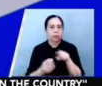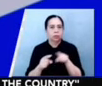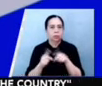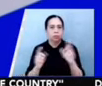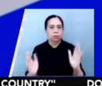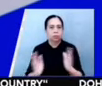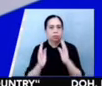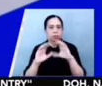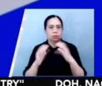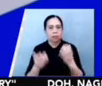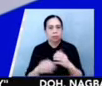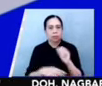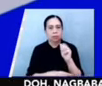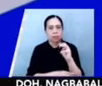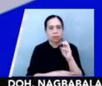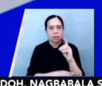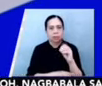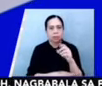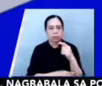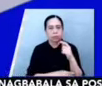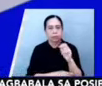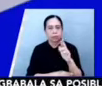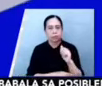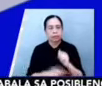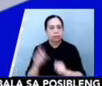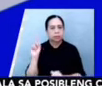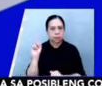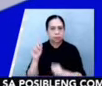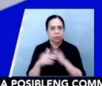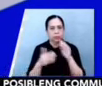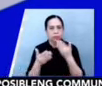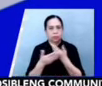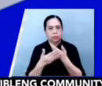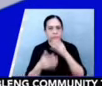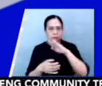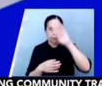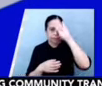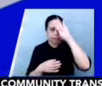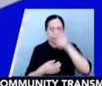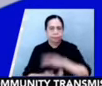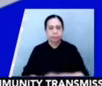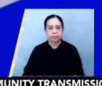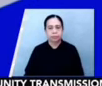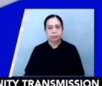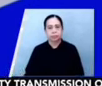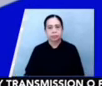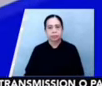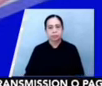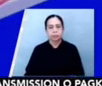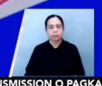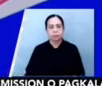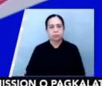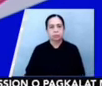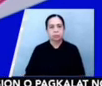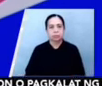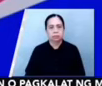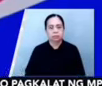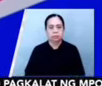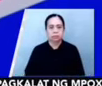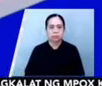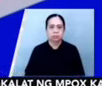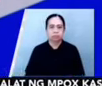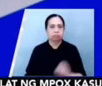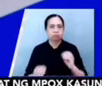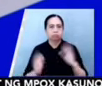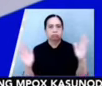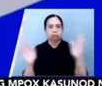Amadeo General Trias silang Kawit imus city at rosaro sa lalawigan ng Cavite Wala ring face to face